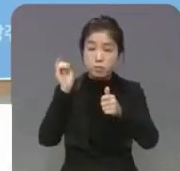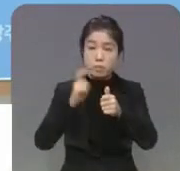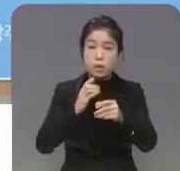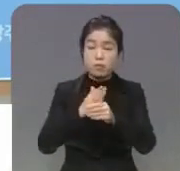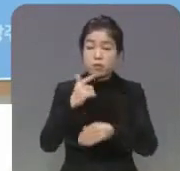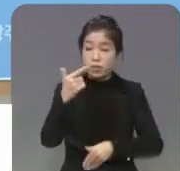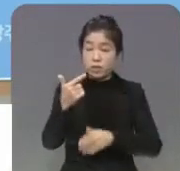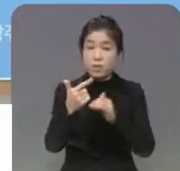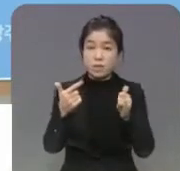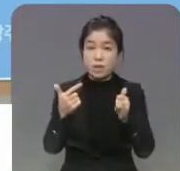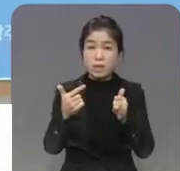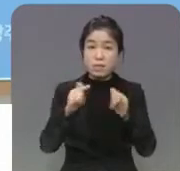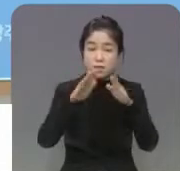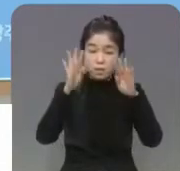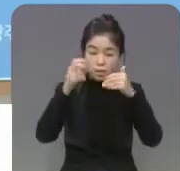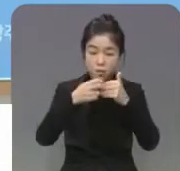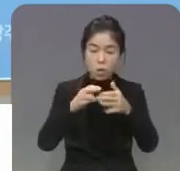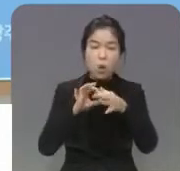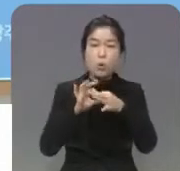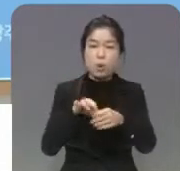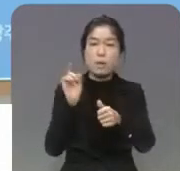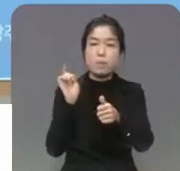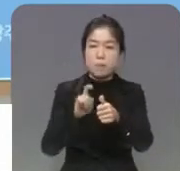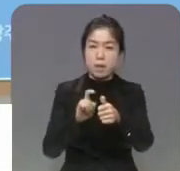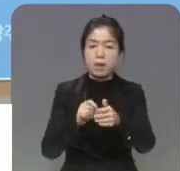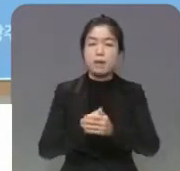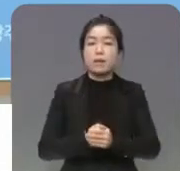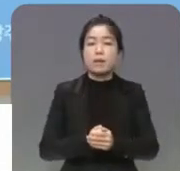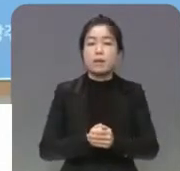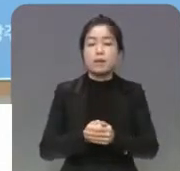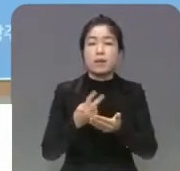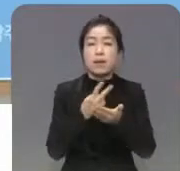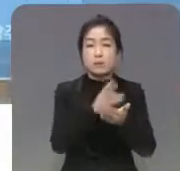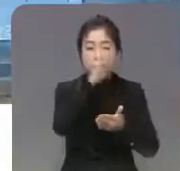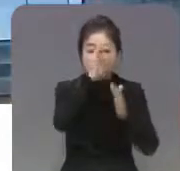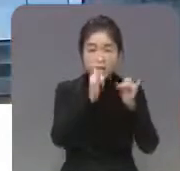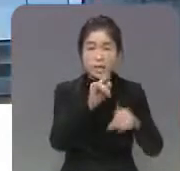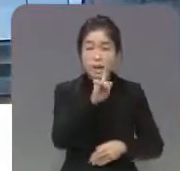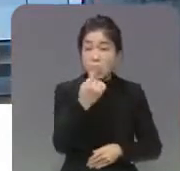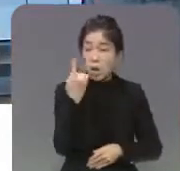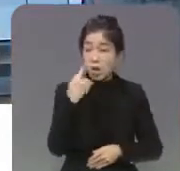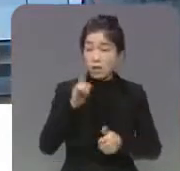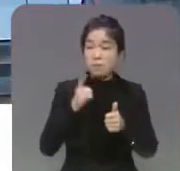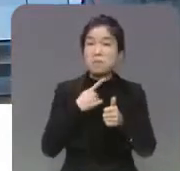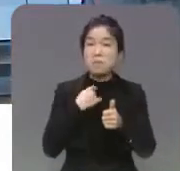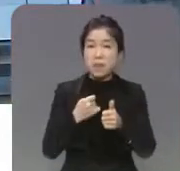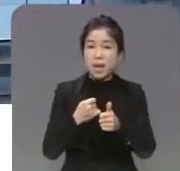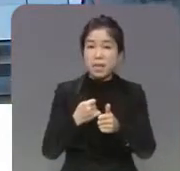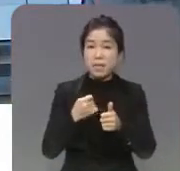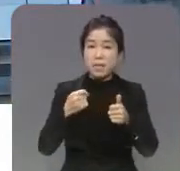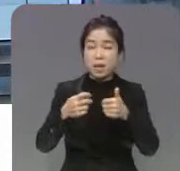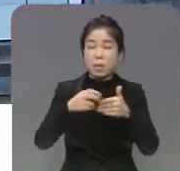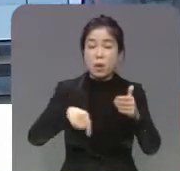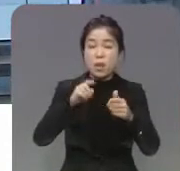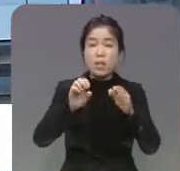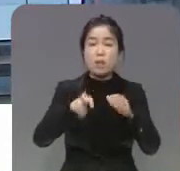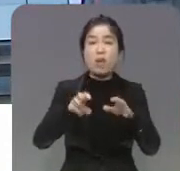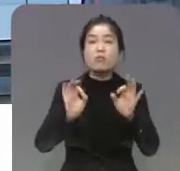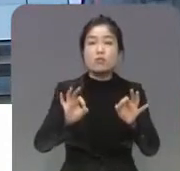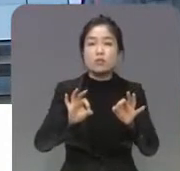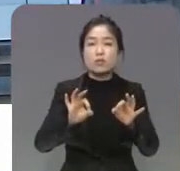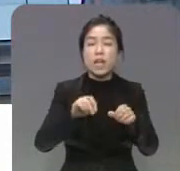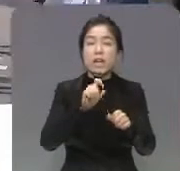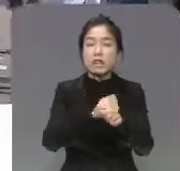가운데 6명은 전남대병원 연간 감염인데요. 입원 환자 1명과 어제 확진 판정을 받은 병원 내 광주은행 직원의